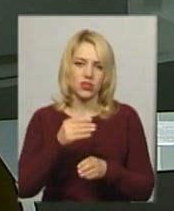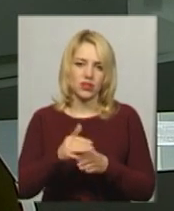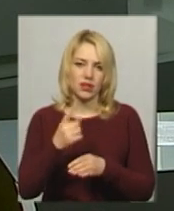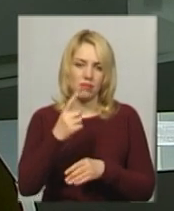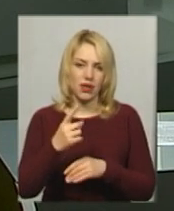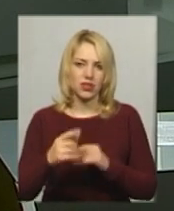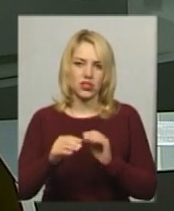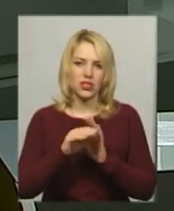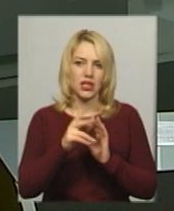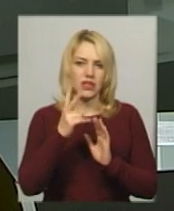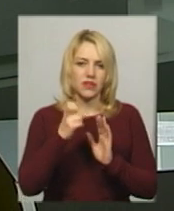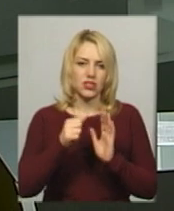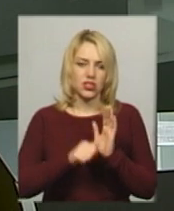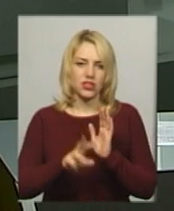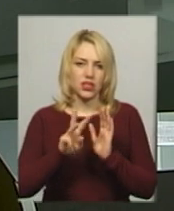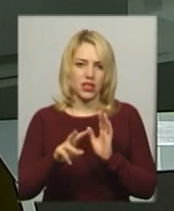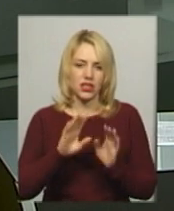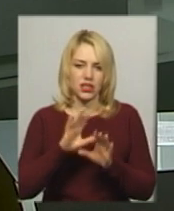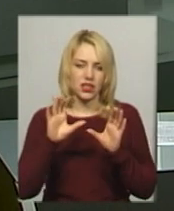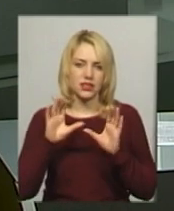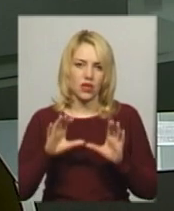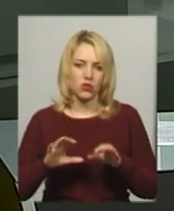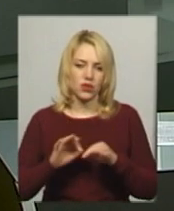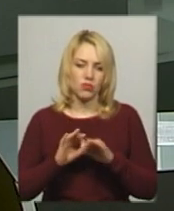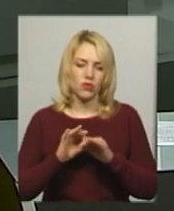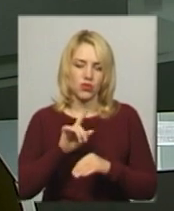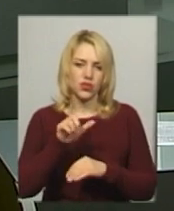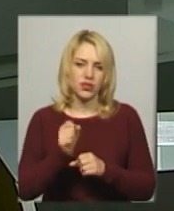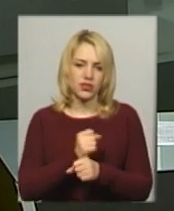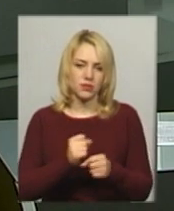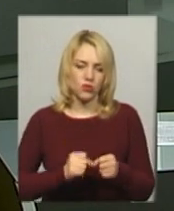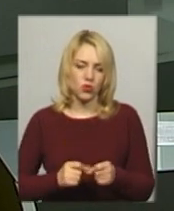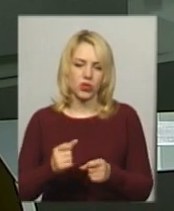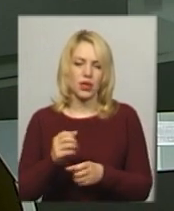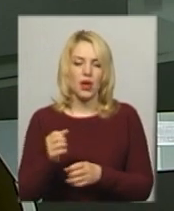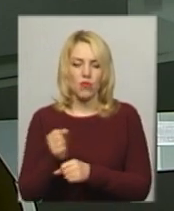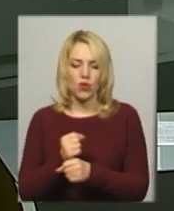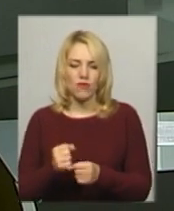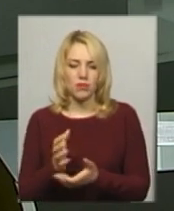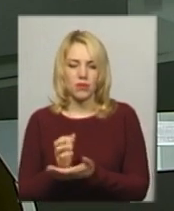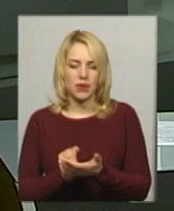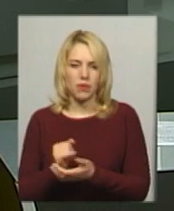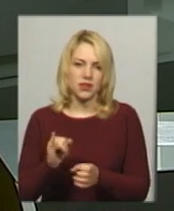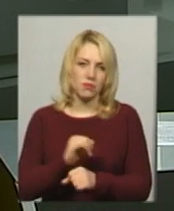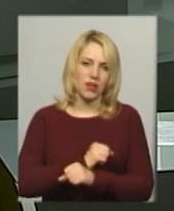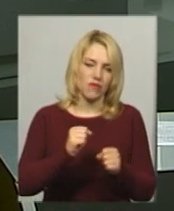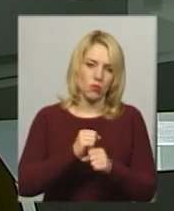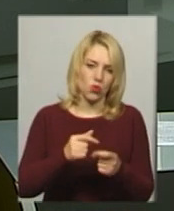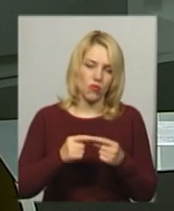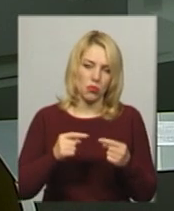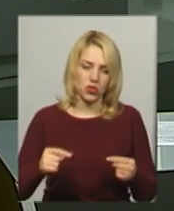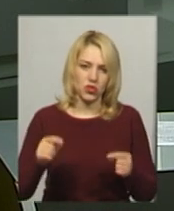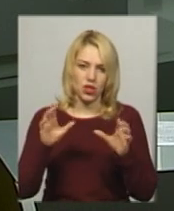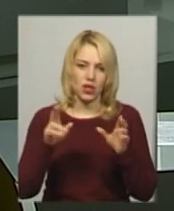1 статті 263 «Незаконне поводження із зброєю, бойовими припасами та вибуховими речовинами» Кримінального